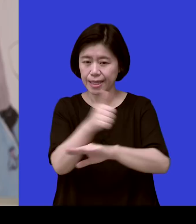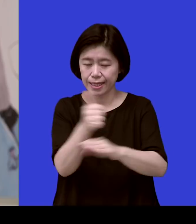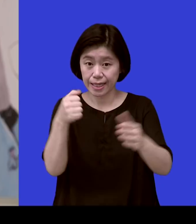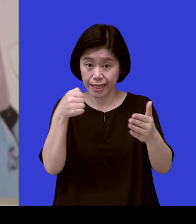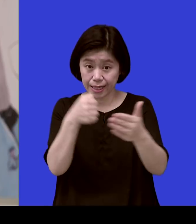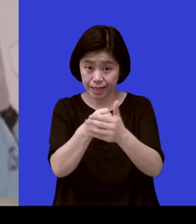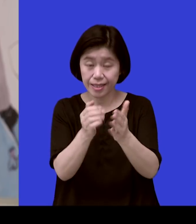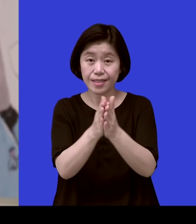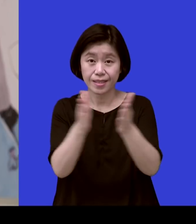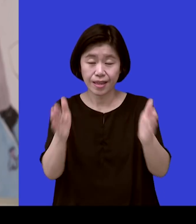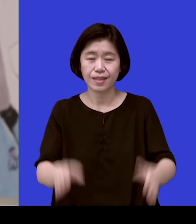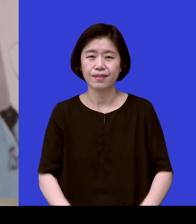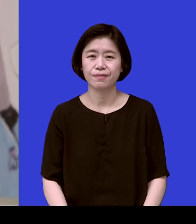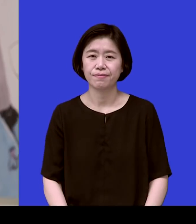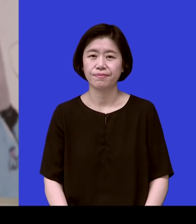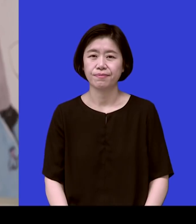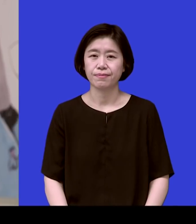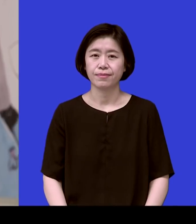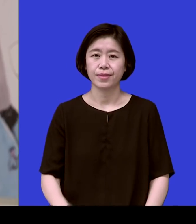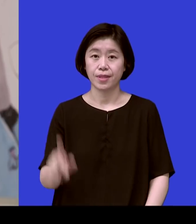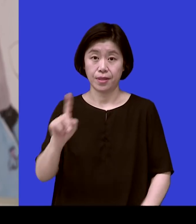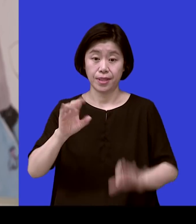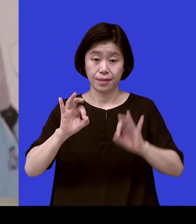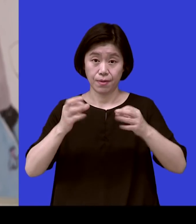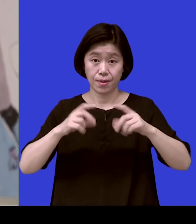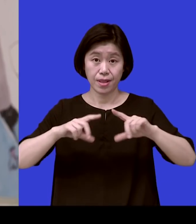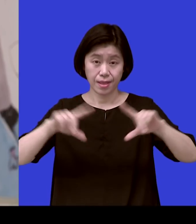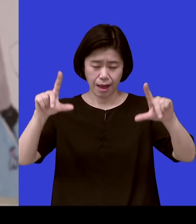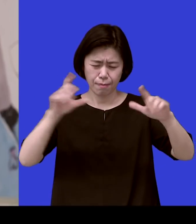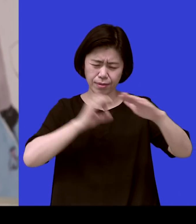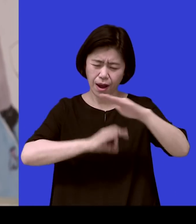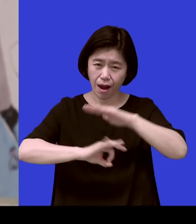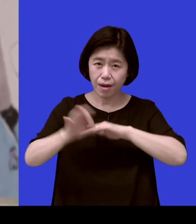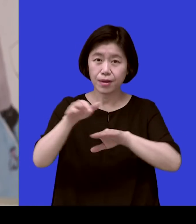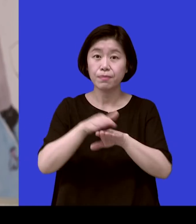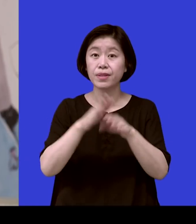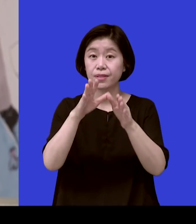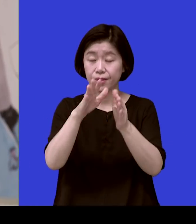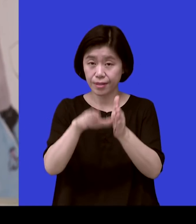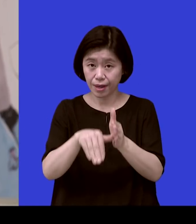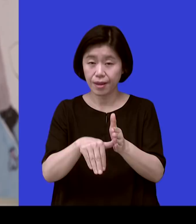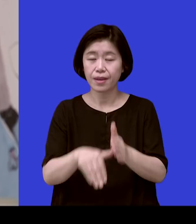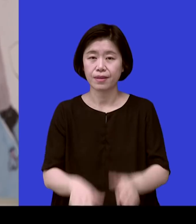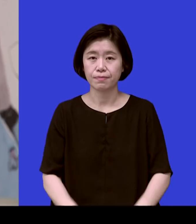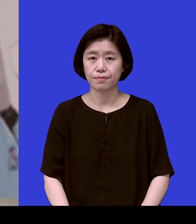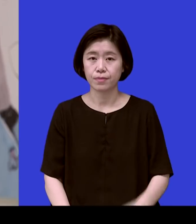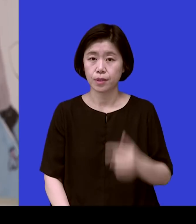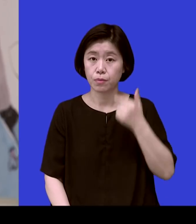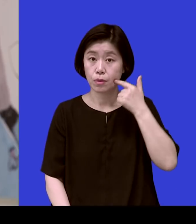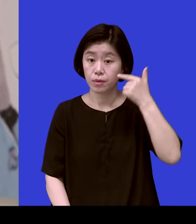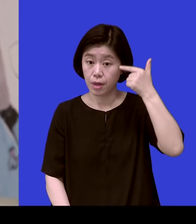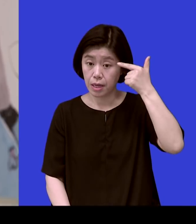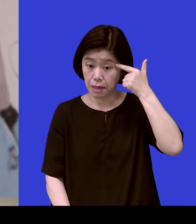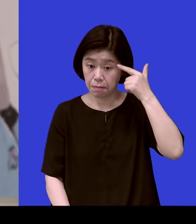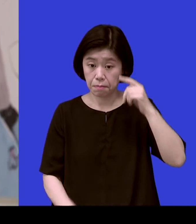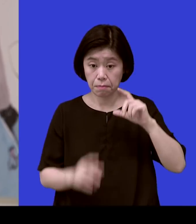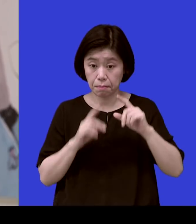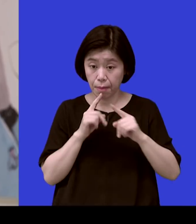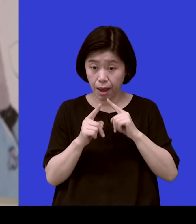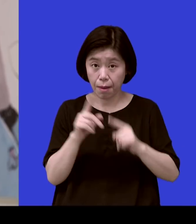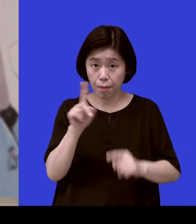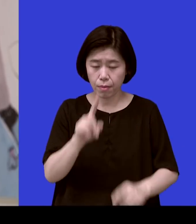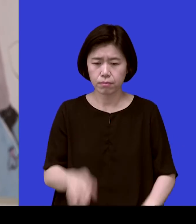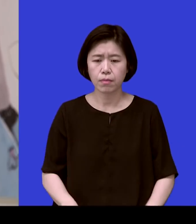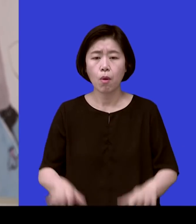어느 금요 예. 기도 때 목사님 아픈 사람 다 나오라고. 네.